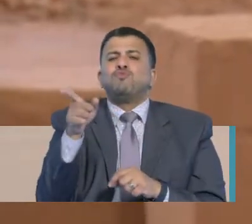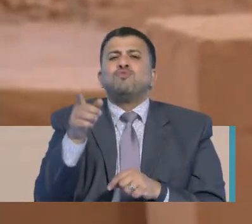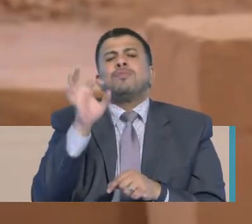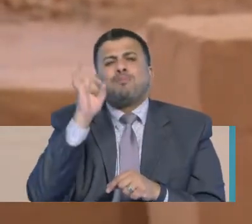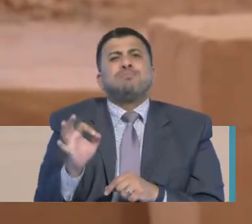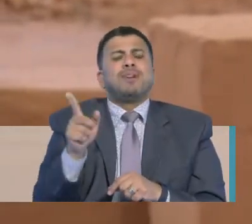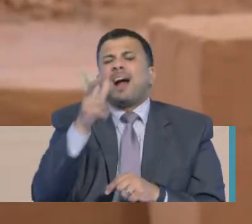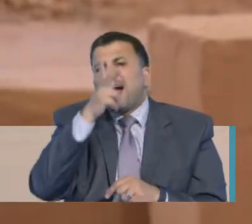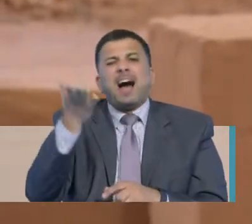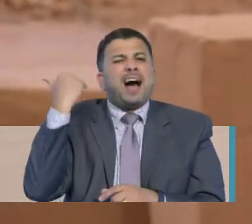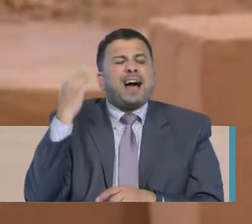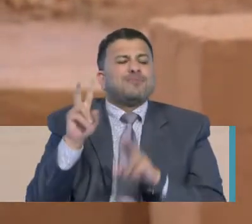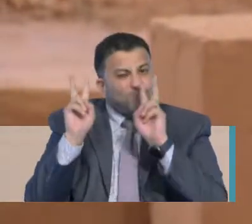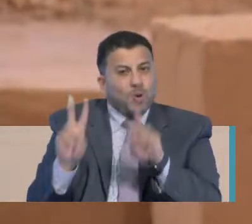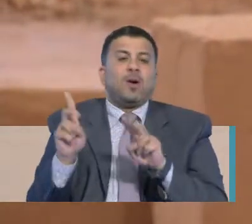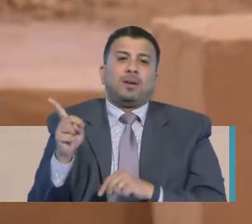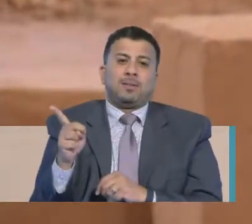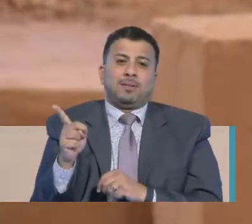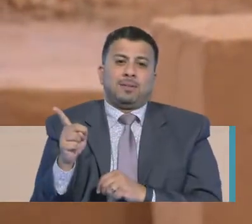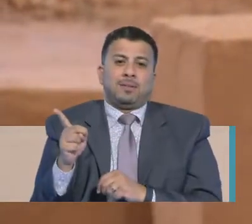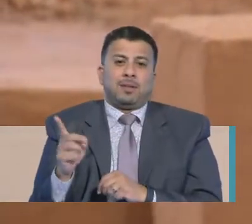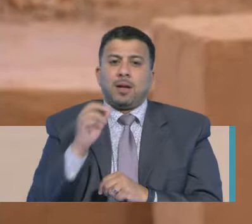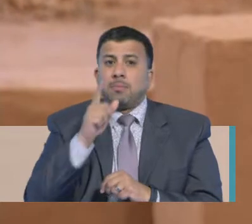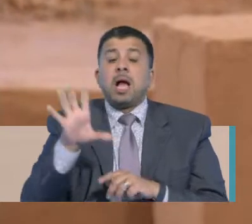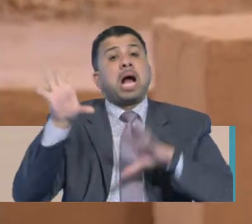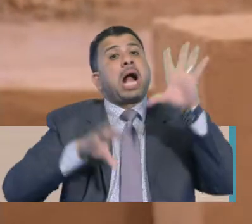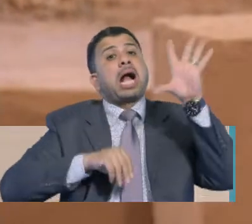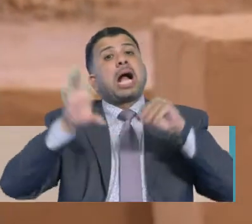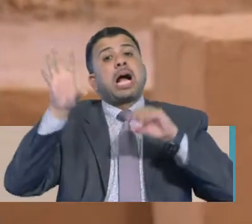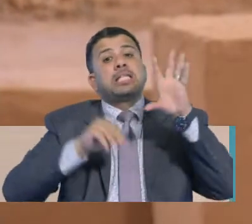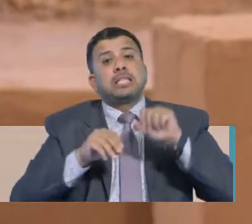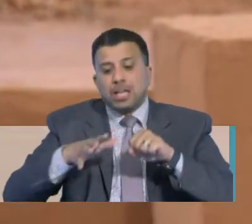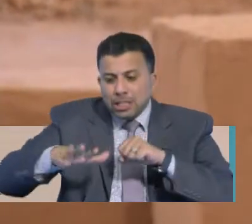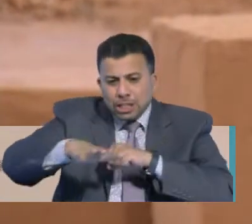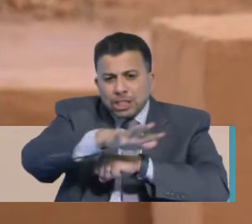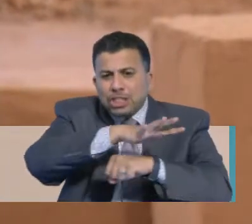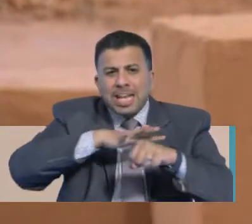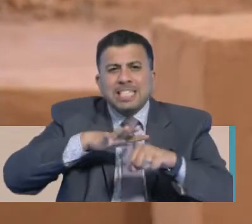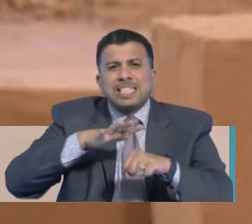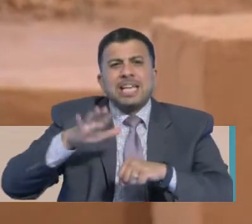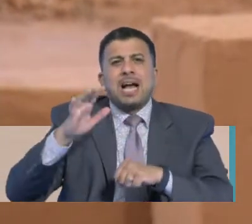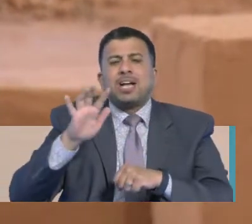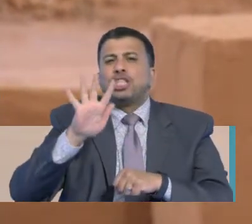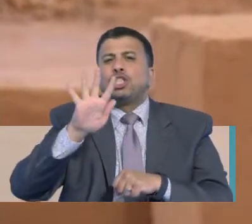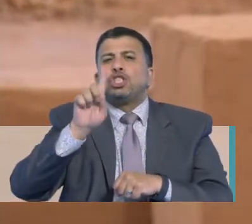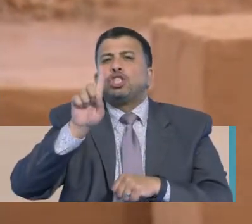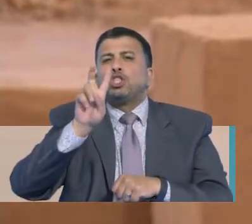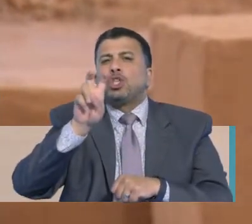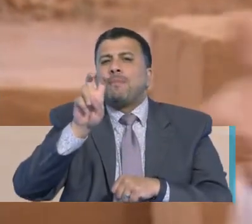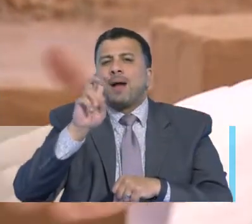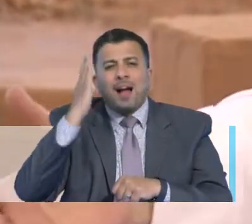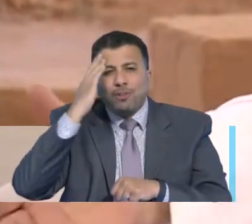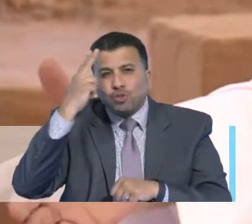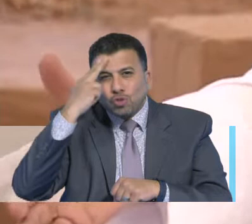بالشكل هذا. وطبعا قصص يعني كيف جت الجزيرة، شبه الجزيرة يعني هذه